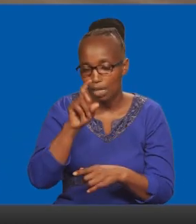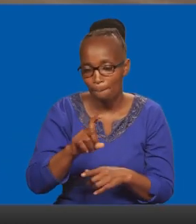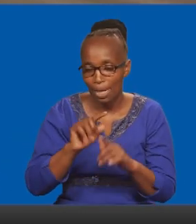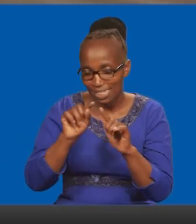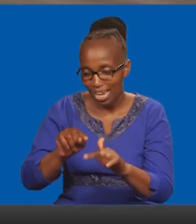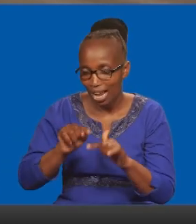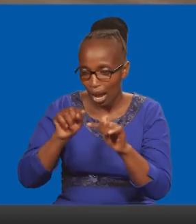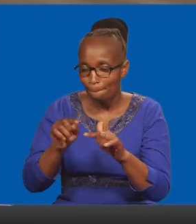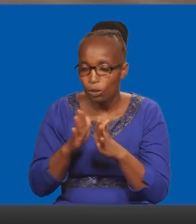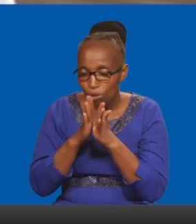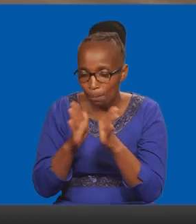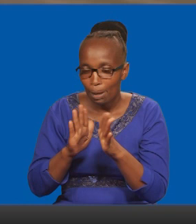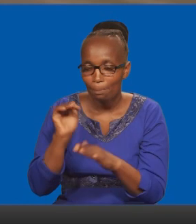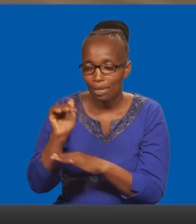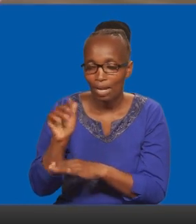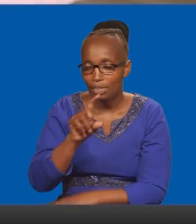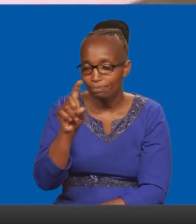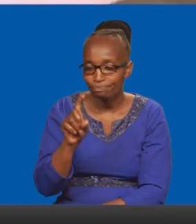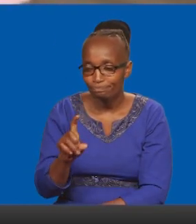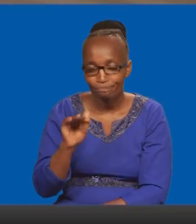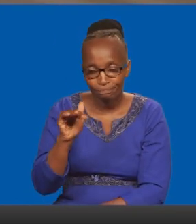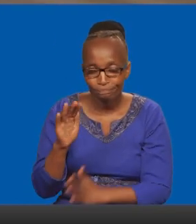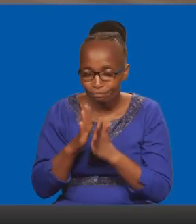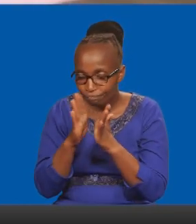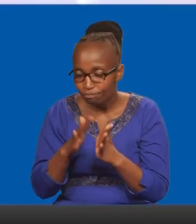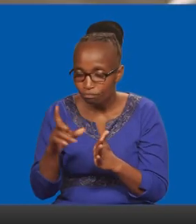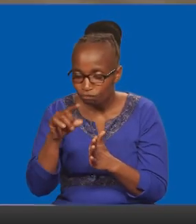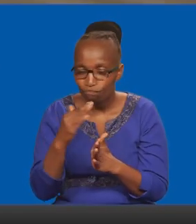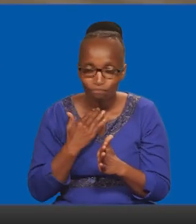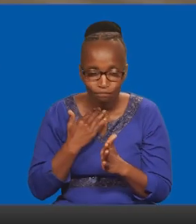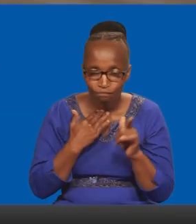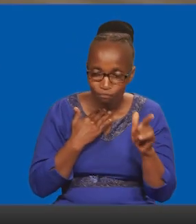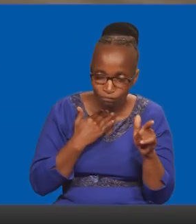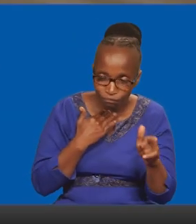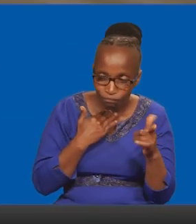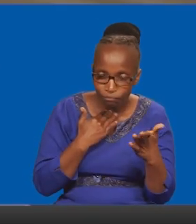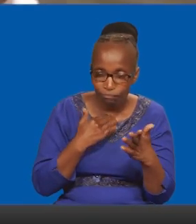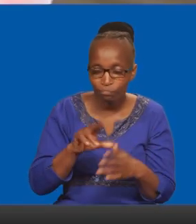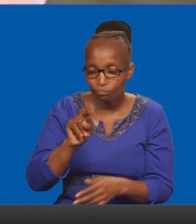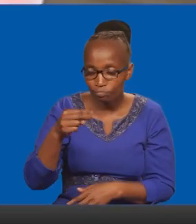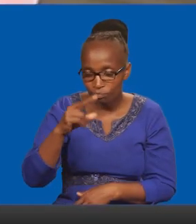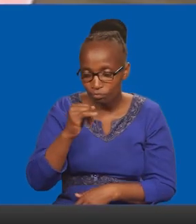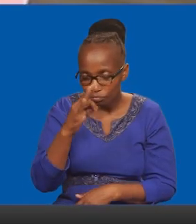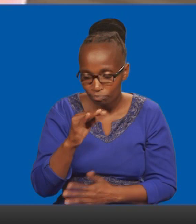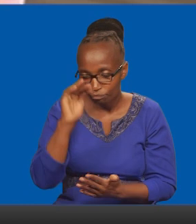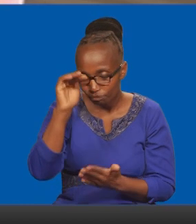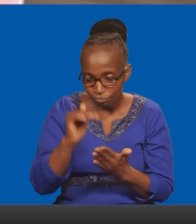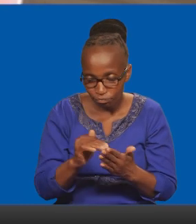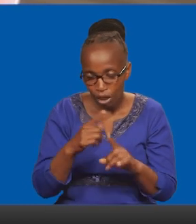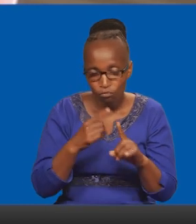judgment, pia walete koti huko kwa raia, waulize maoni ya raia. Waulize raia, hii